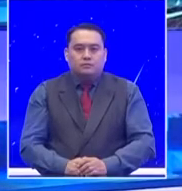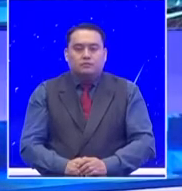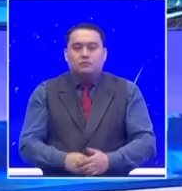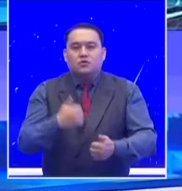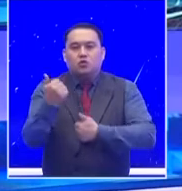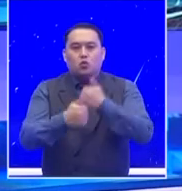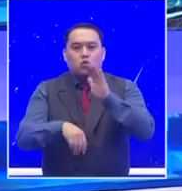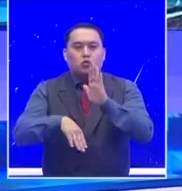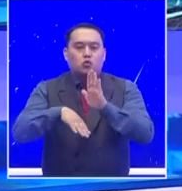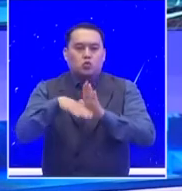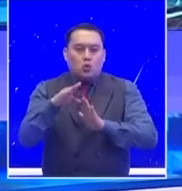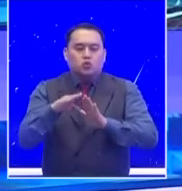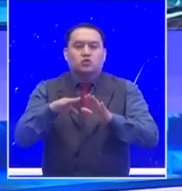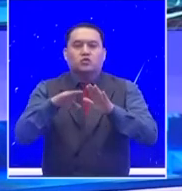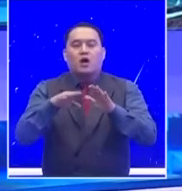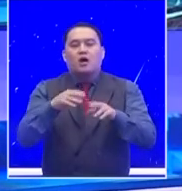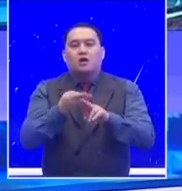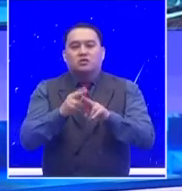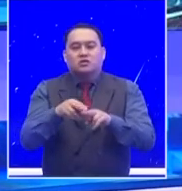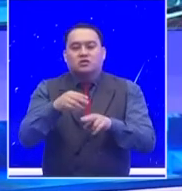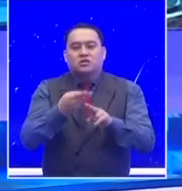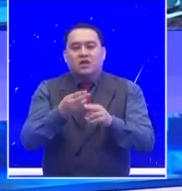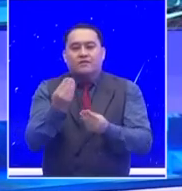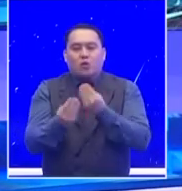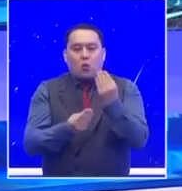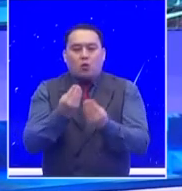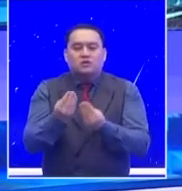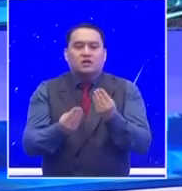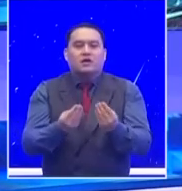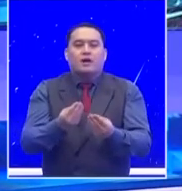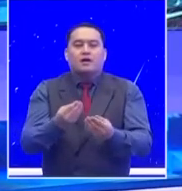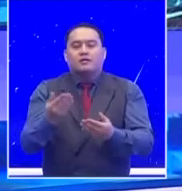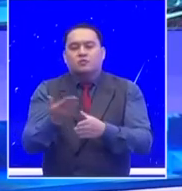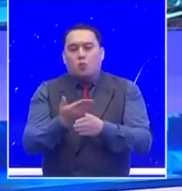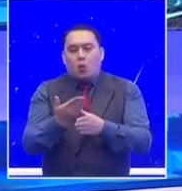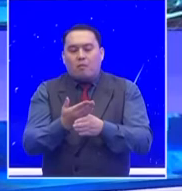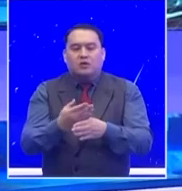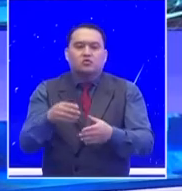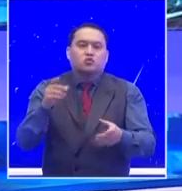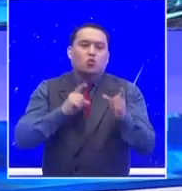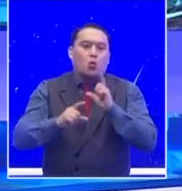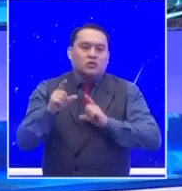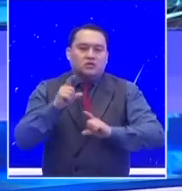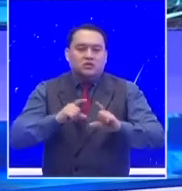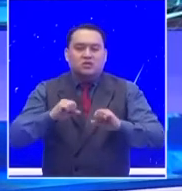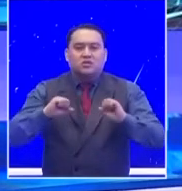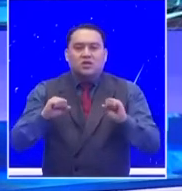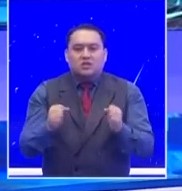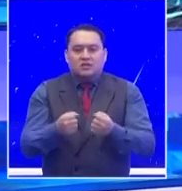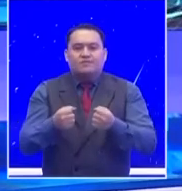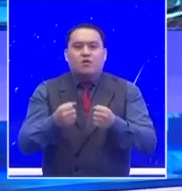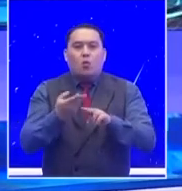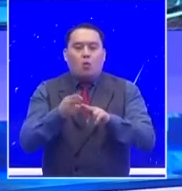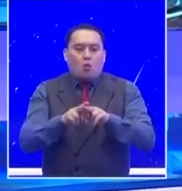Конкурс на лучшего снеговика прошел в Талдыкургане. Дети и взрослые, волонтеры и члены студенческого отряда помощников